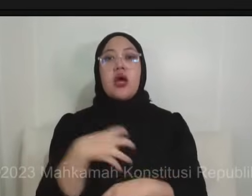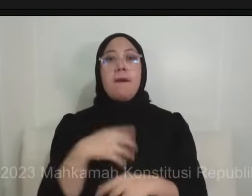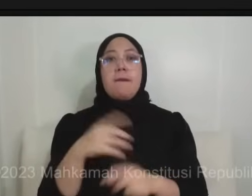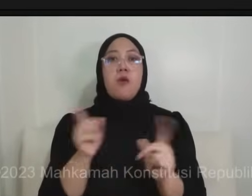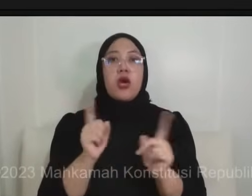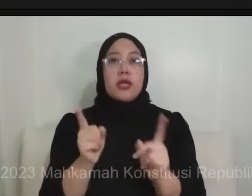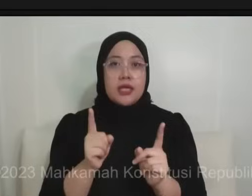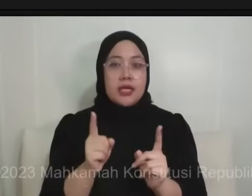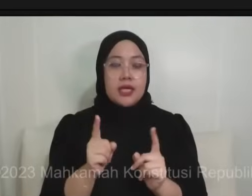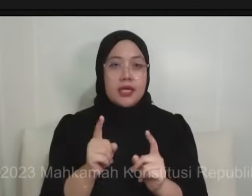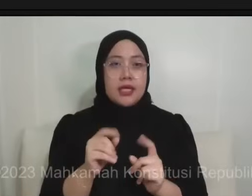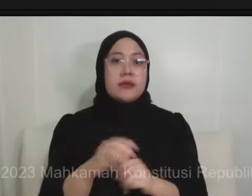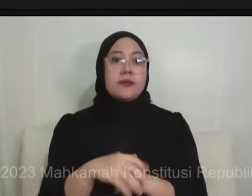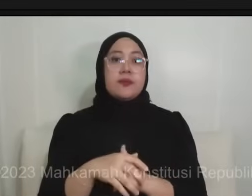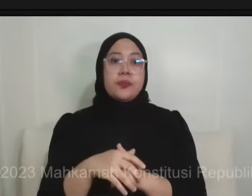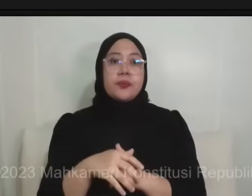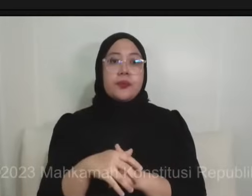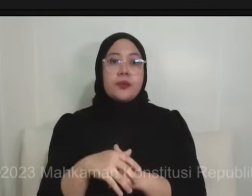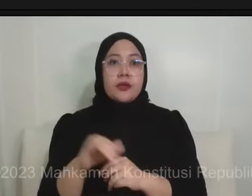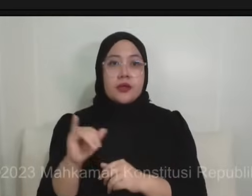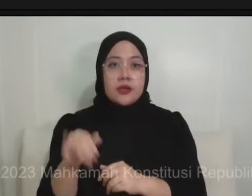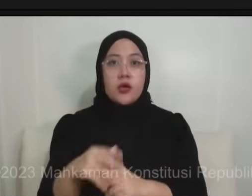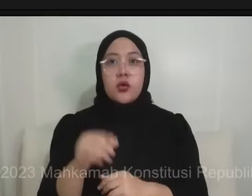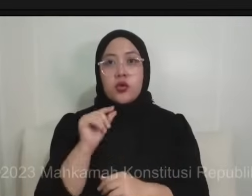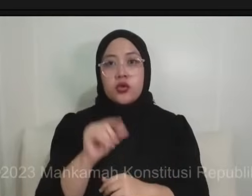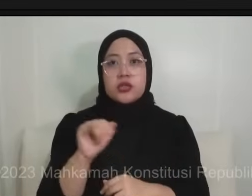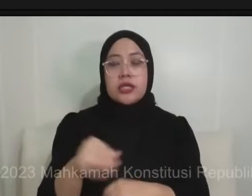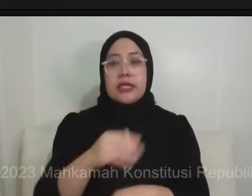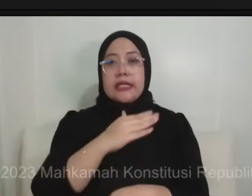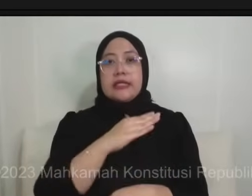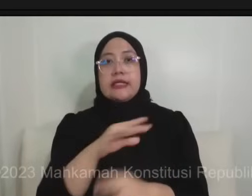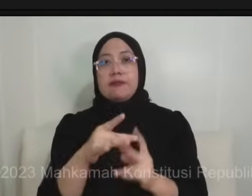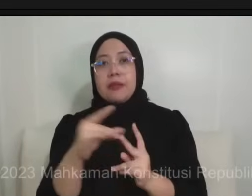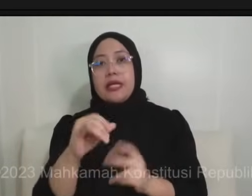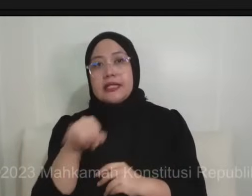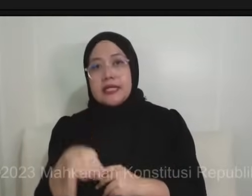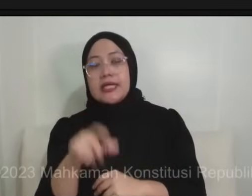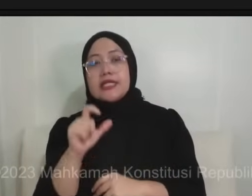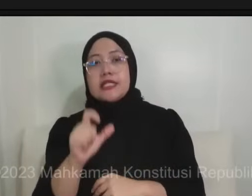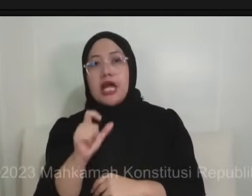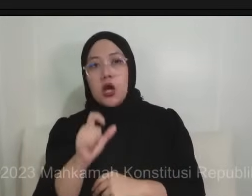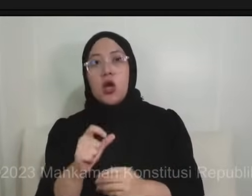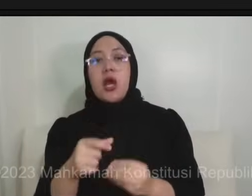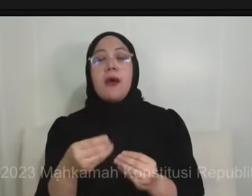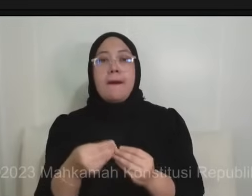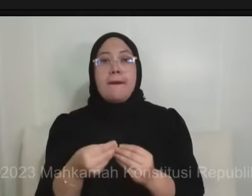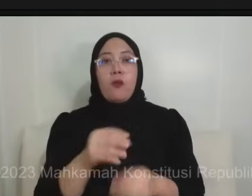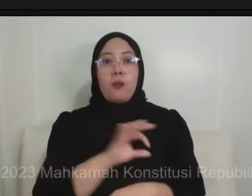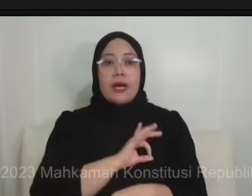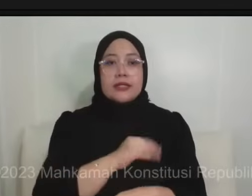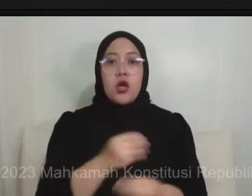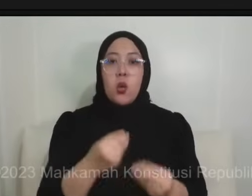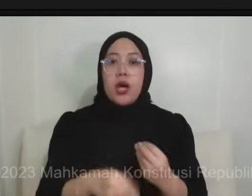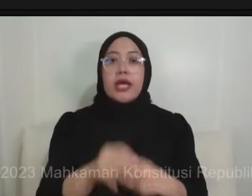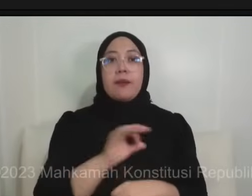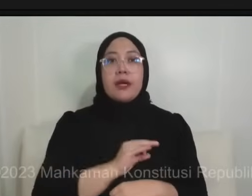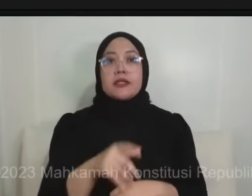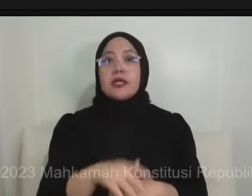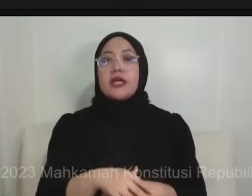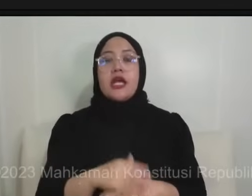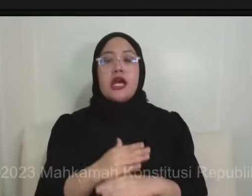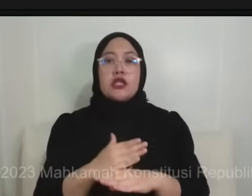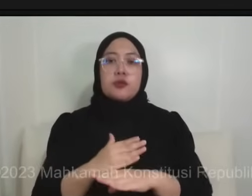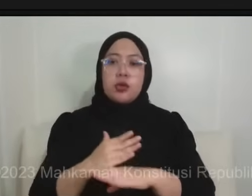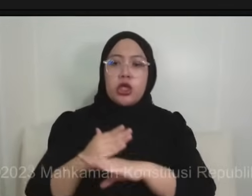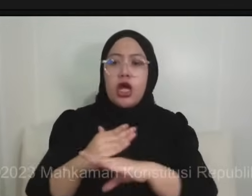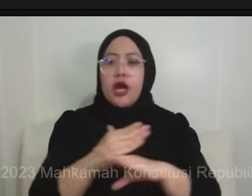preferensi politik pemohon untuk dapat dipilih menjadi calon Peren dan wakilen sama sekali tidak dihalangi ataupun